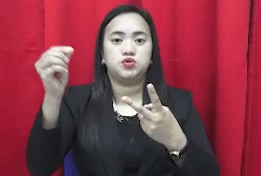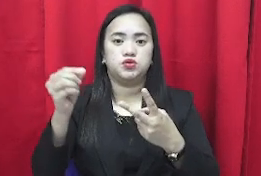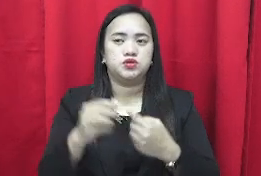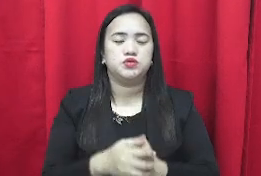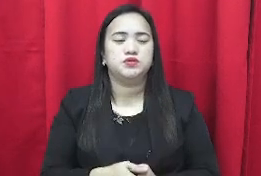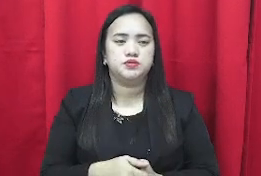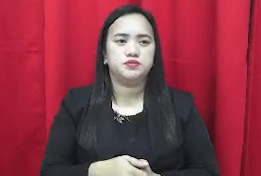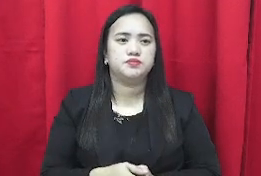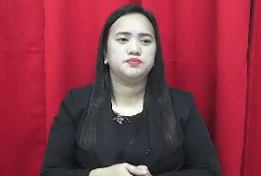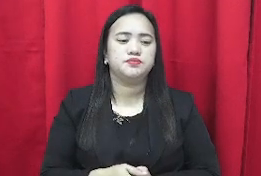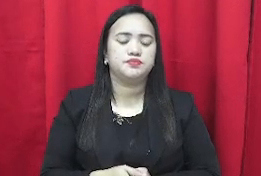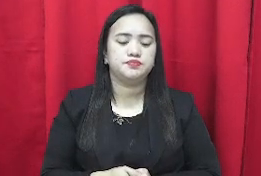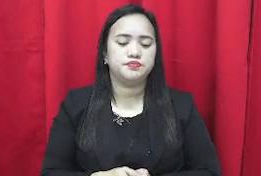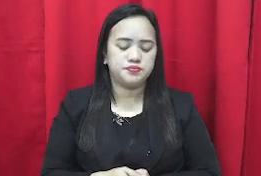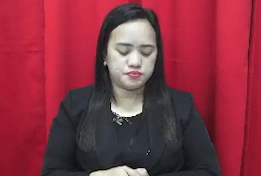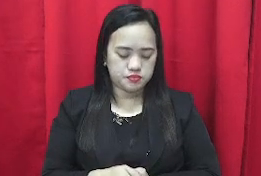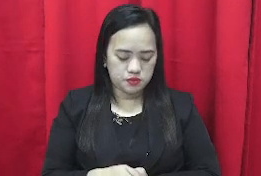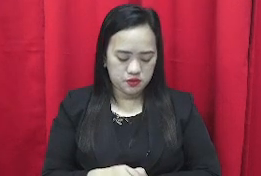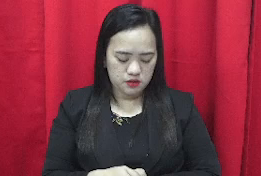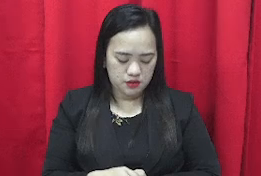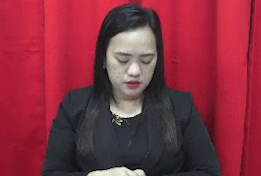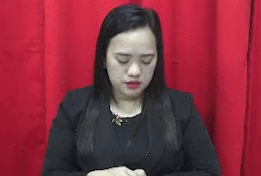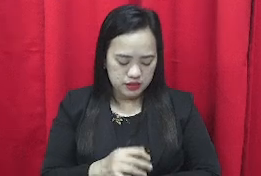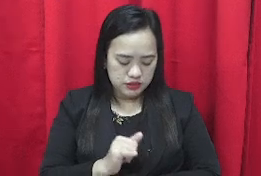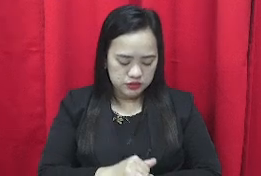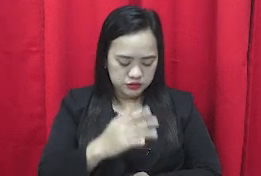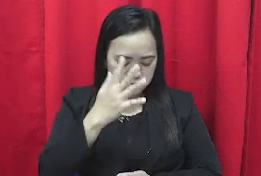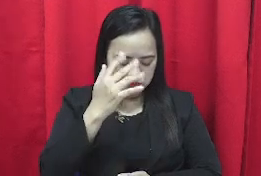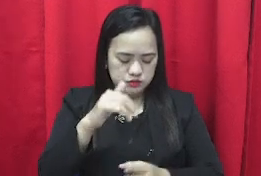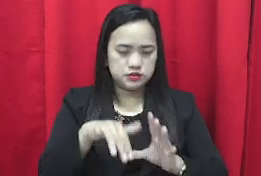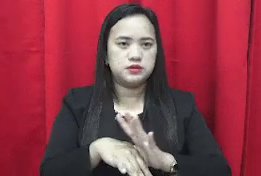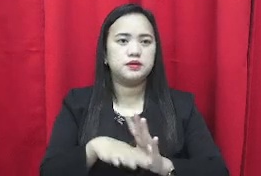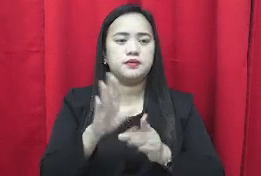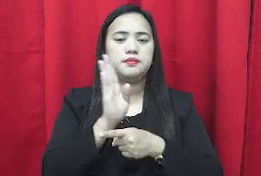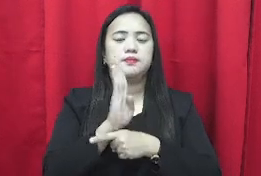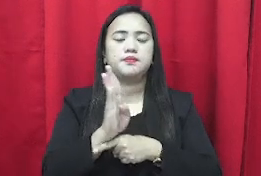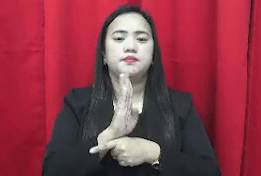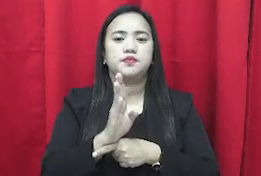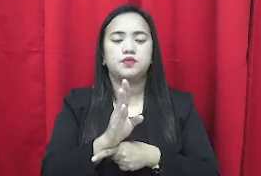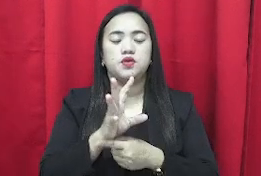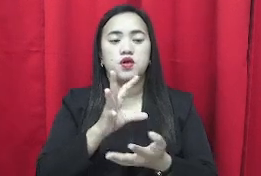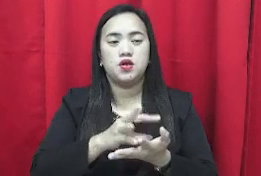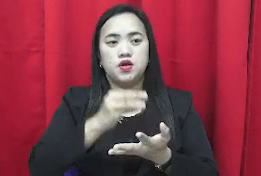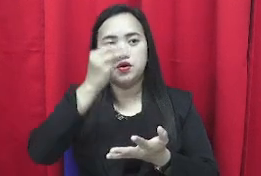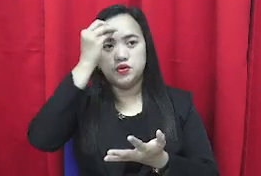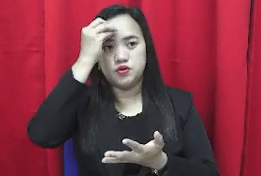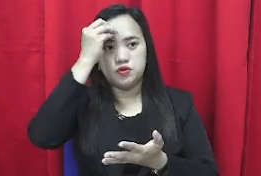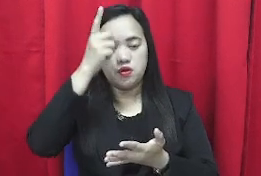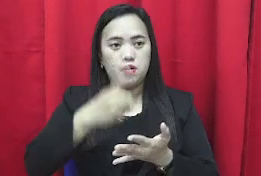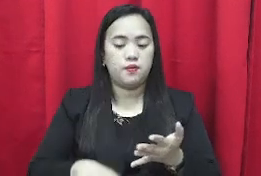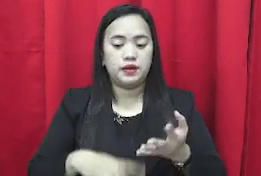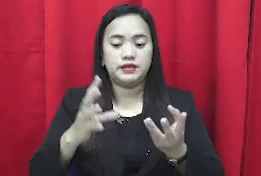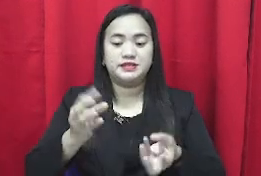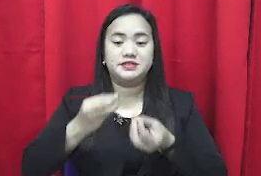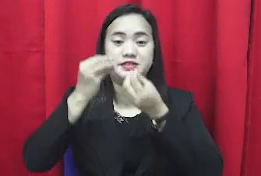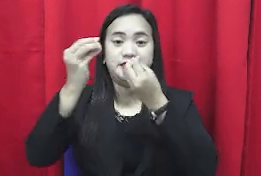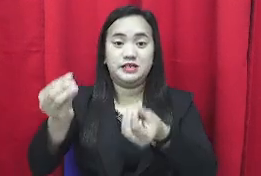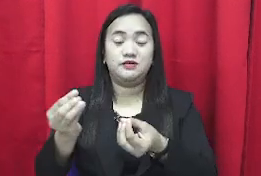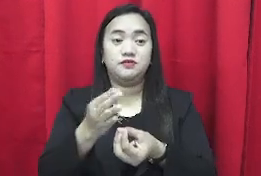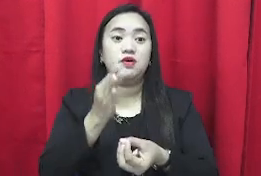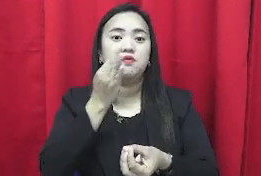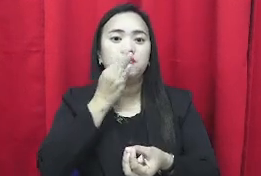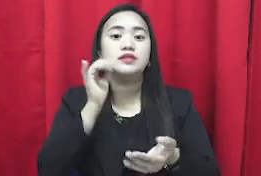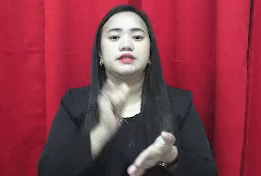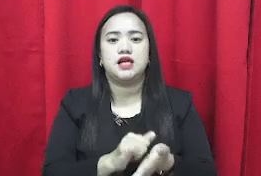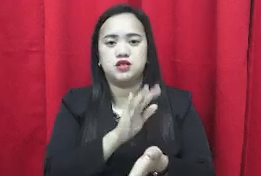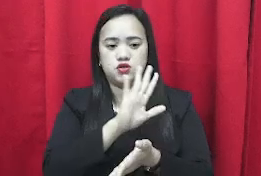ulam kaya nga dito sa balikatan Sabi ko dito matututo kayo kung ano ang hinain sa inyo yun